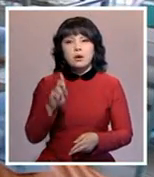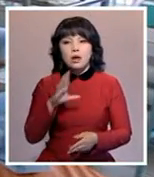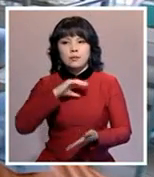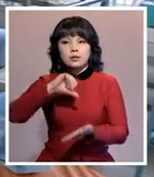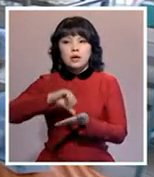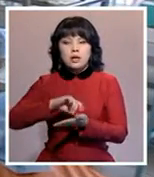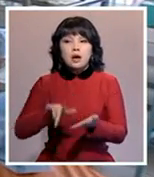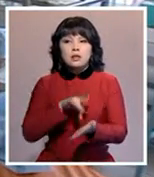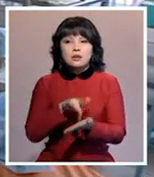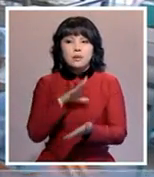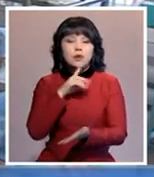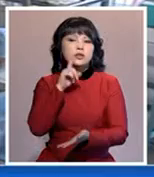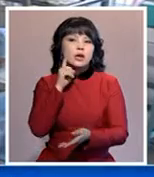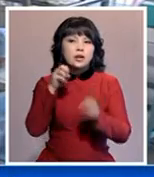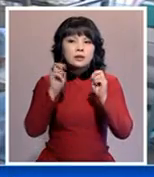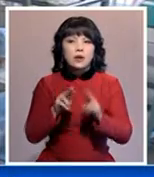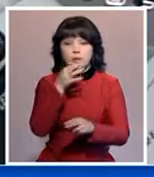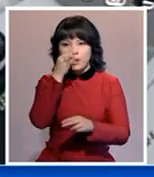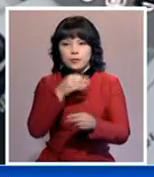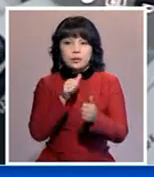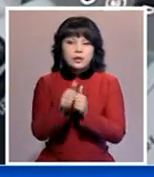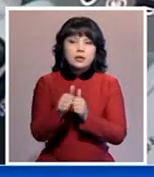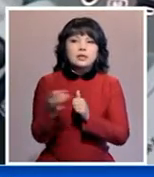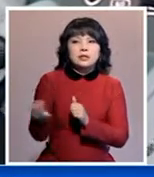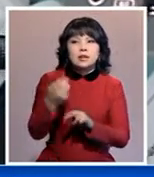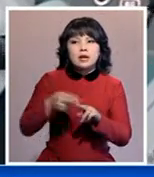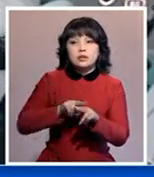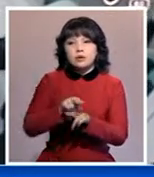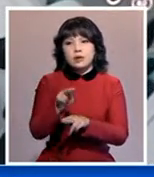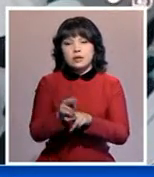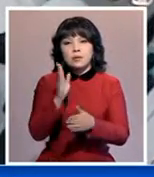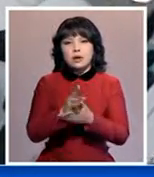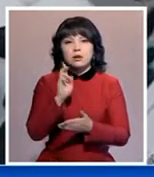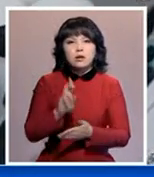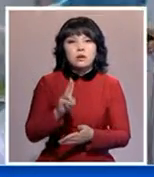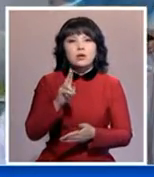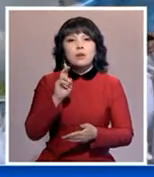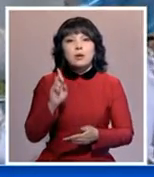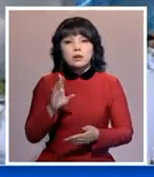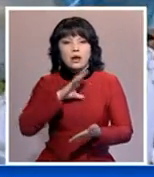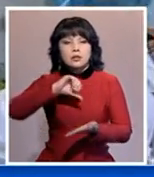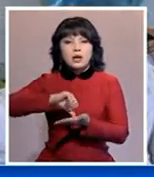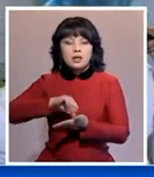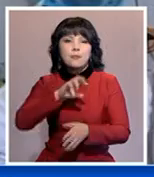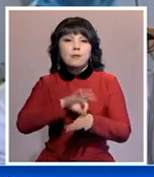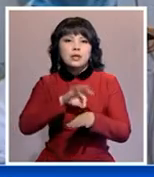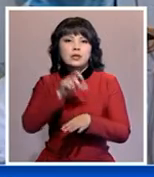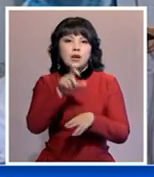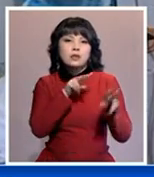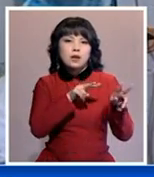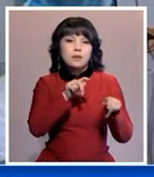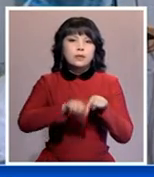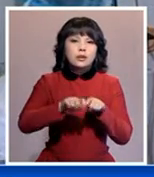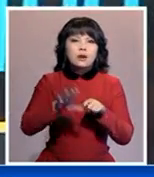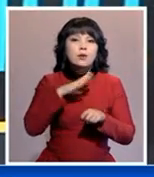қалалық ауруханада жас дәрігерлер үшін тәжірибелік операция өткізді. Клаус Бахайм науқасты бірнеше күн өзі қадағалап, бүгін тамақ,